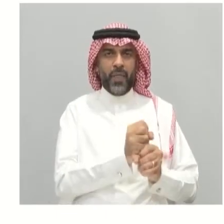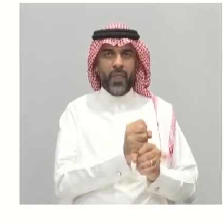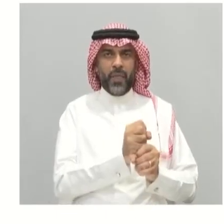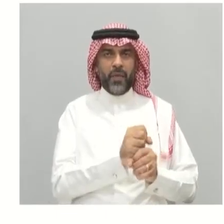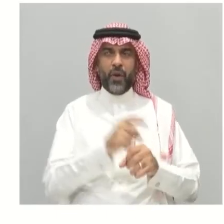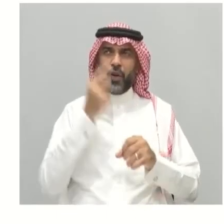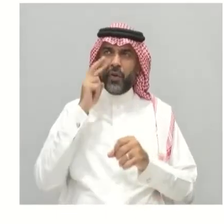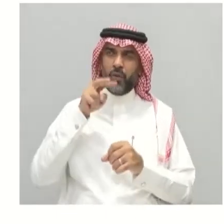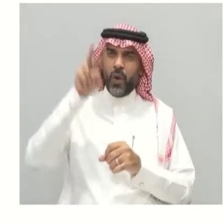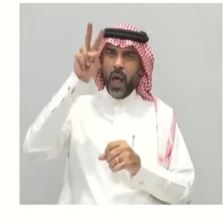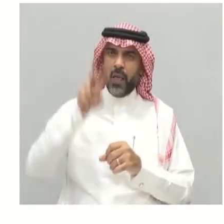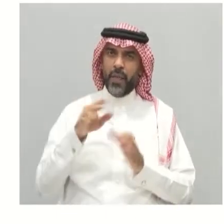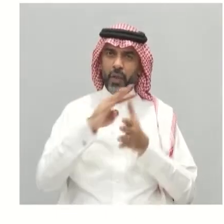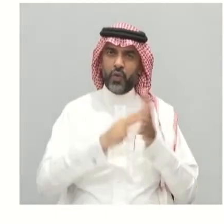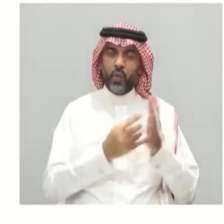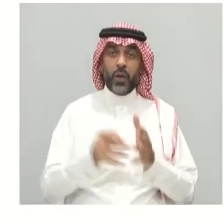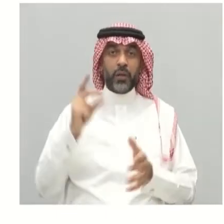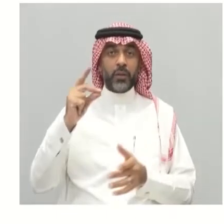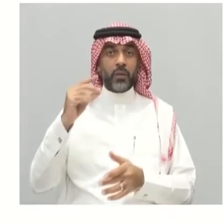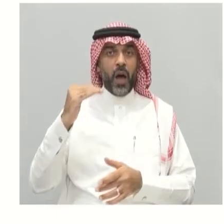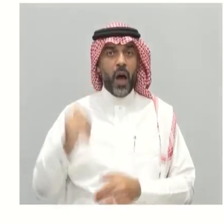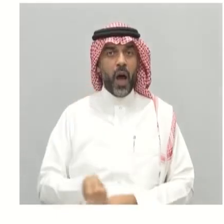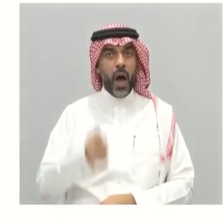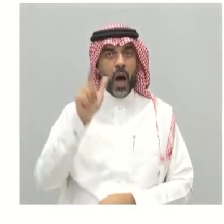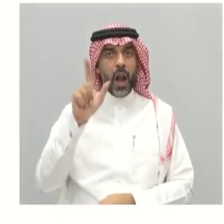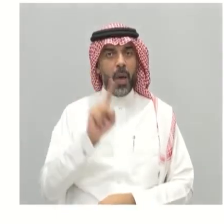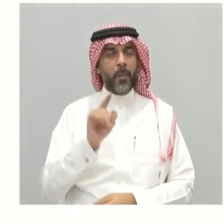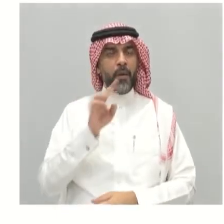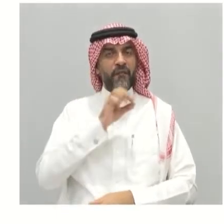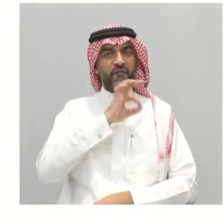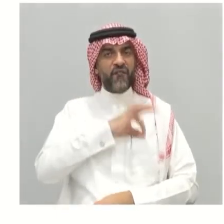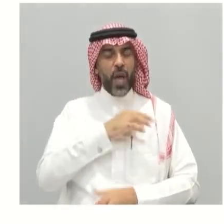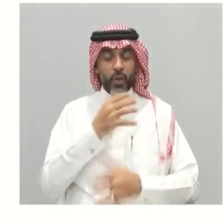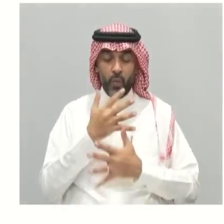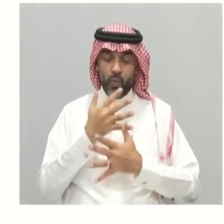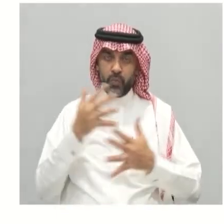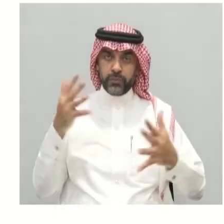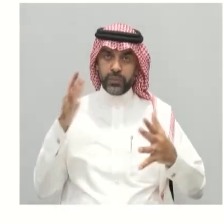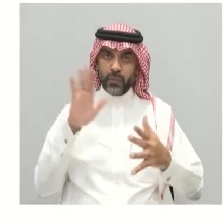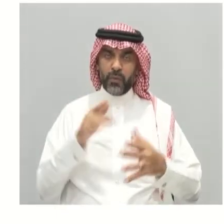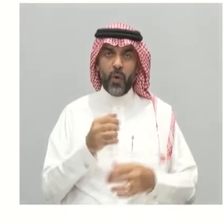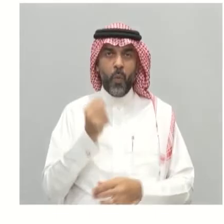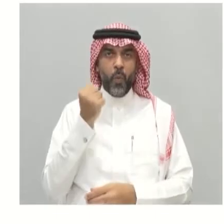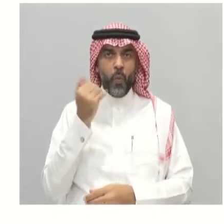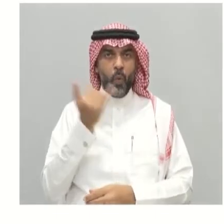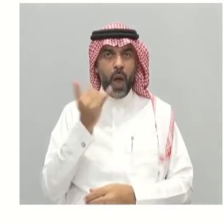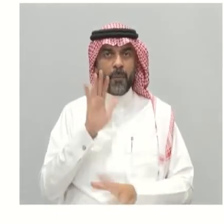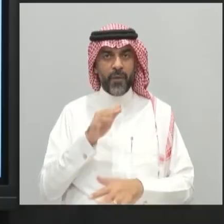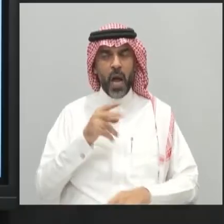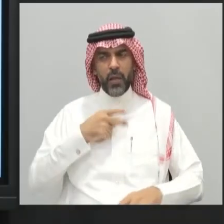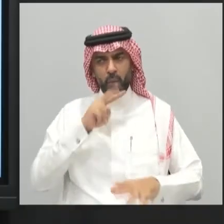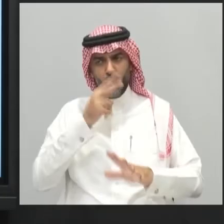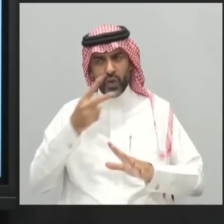نلاحظ من خلال هذا الجدول ان الطحالب لها استعمالات مهمه جدا وايضا مختلفه